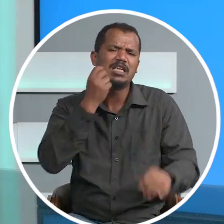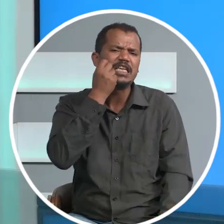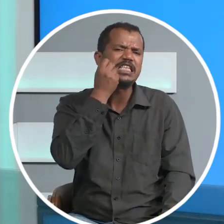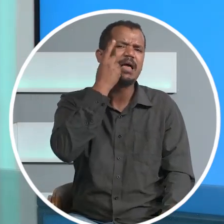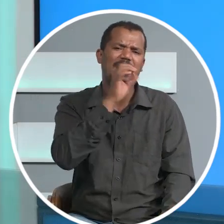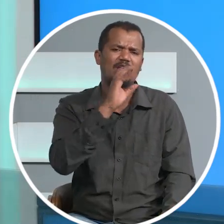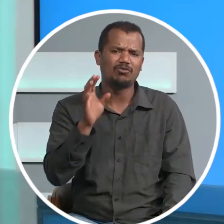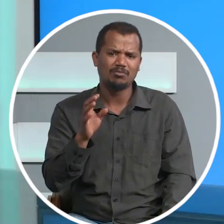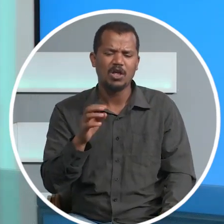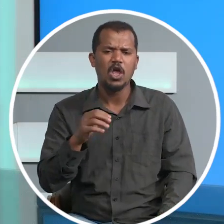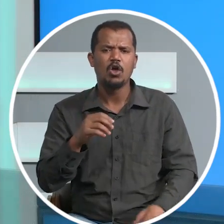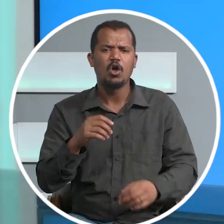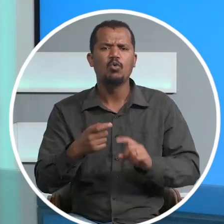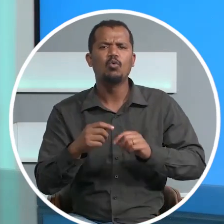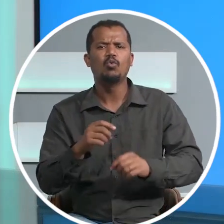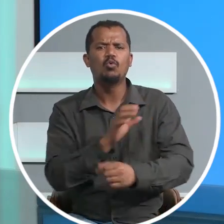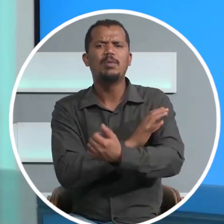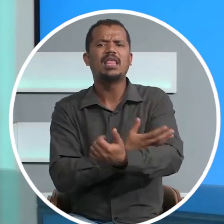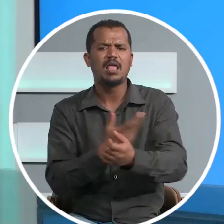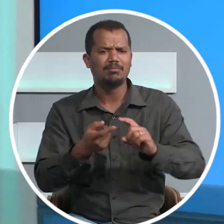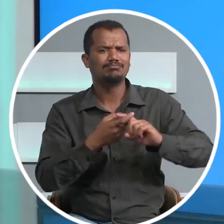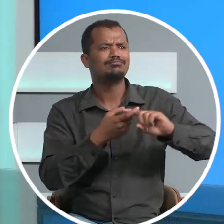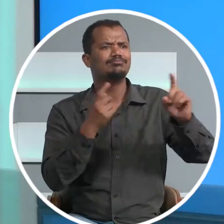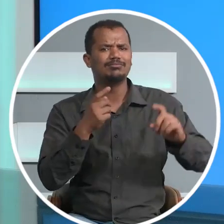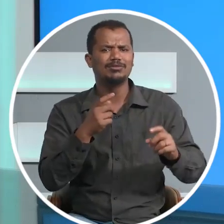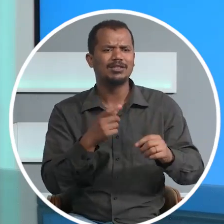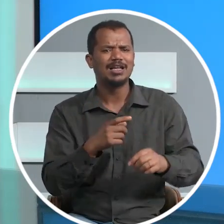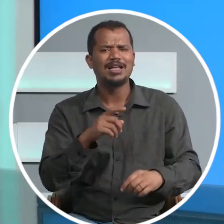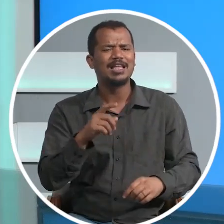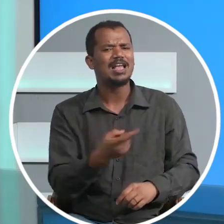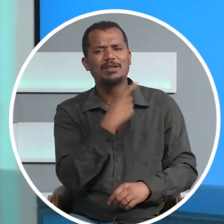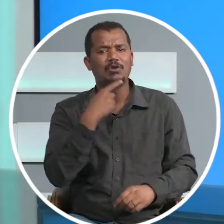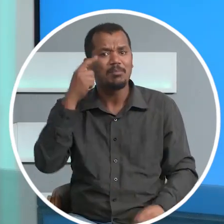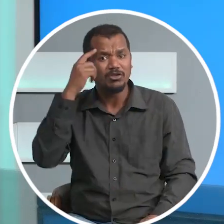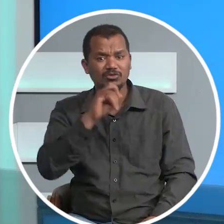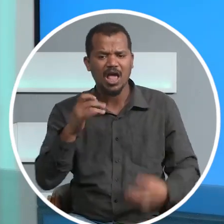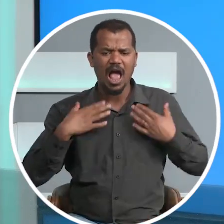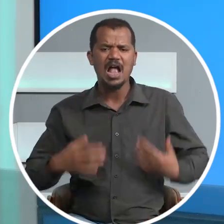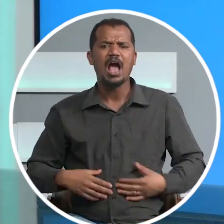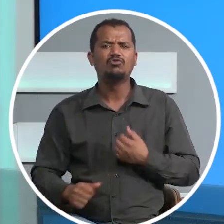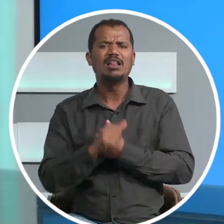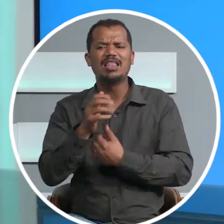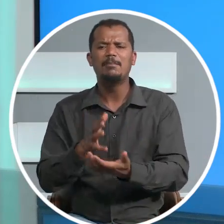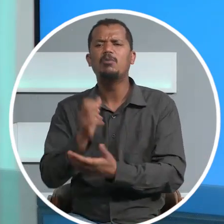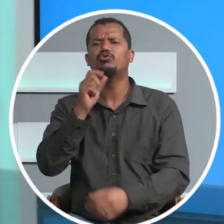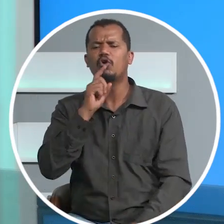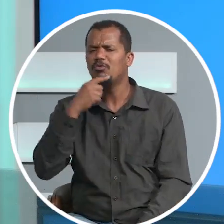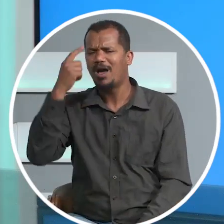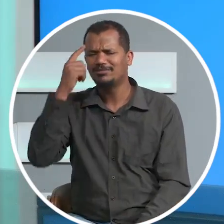ግንዛቤ የላቸውም። በቃ የሚፈሩት ያን ጉልበተኛውን ጠመንጃ ይዞ ያው ገብቶ ይፈነቅለናል ብሎ የሚያስቡትን እንጂ አካል ጉዳተኛው መብቱ ነው ብሎ